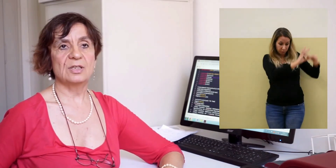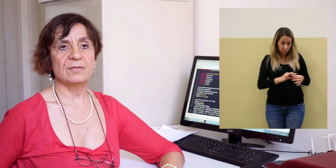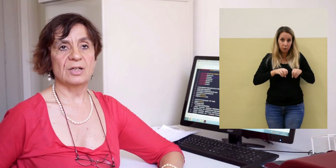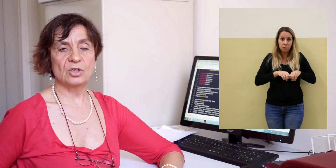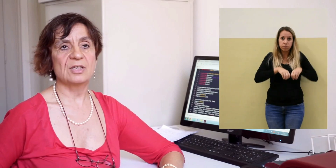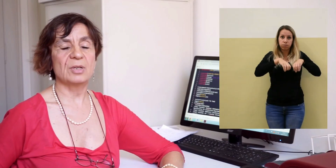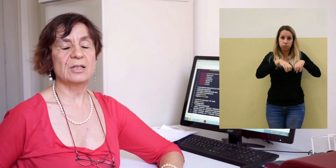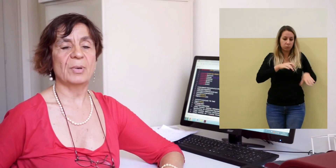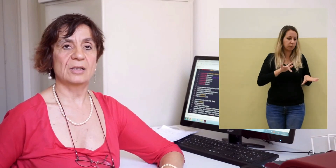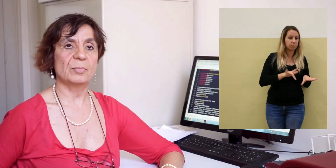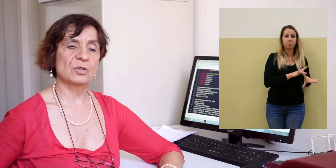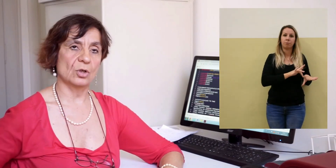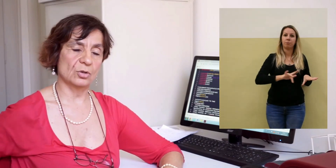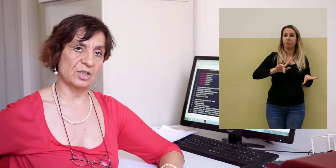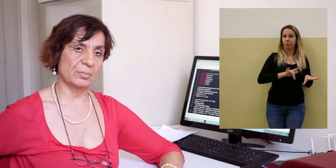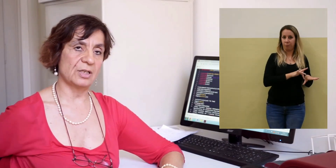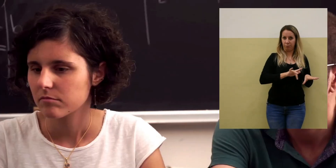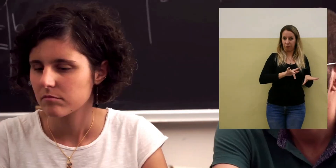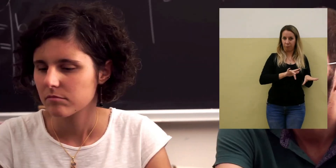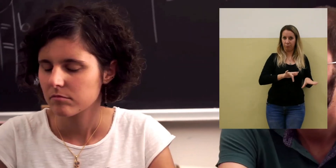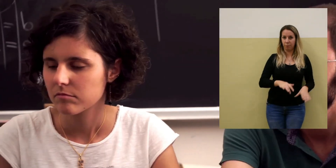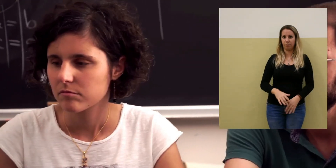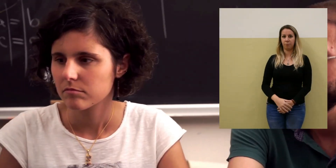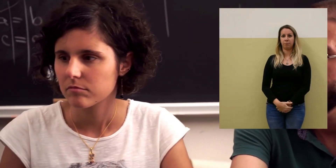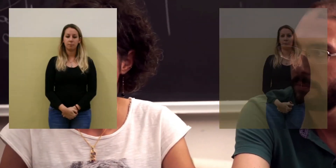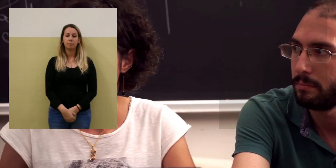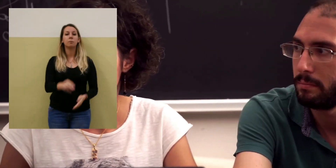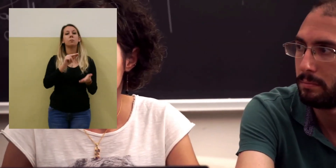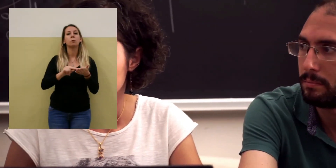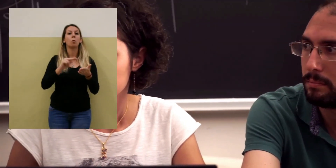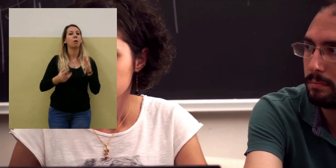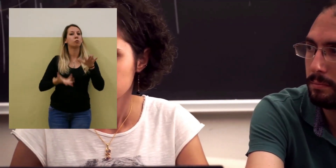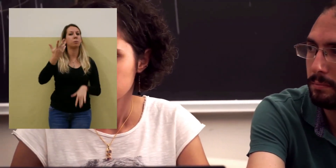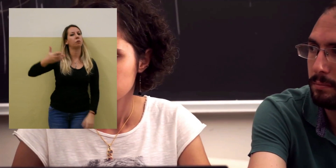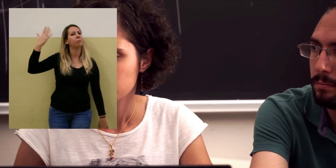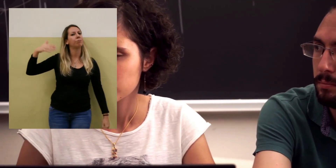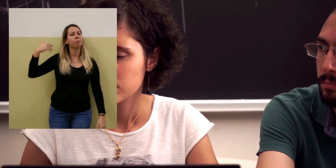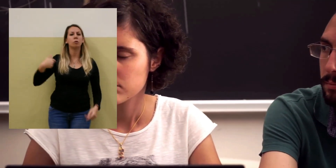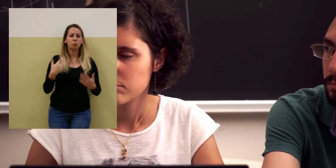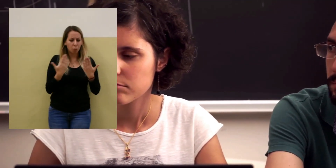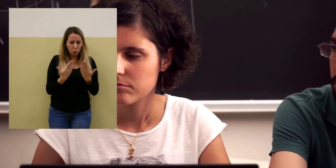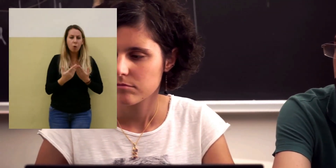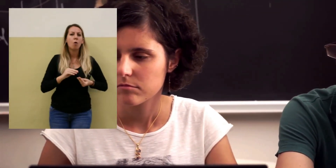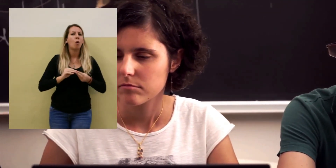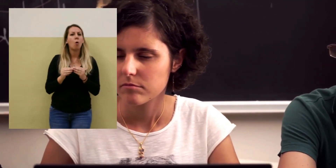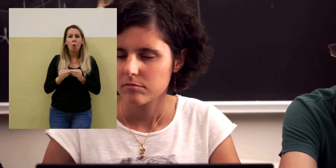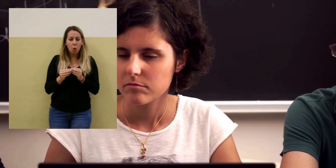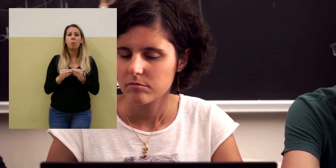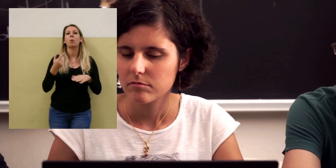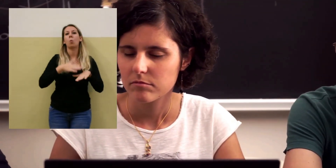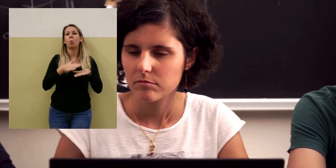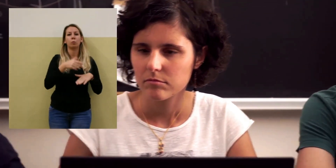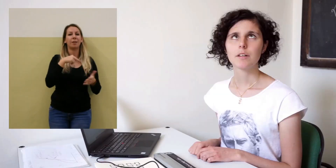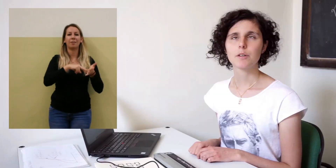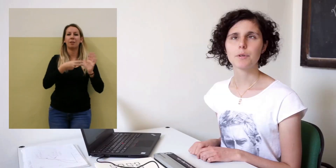accessibile da parte di persone con disabilità visiva Nelle scuole superiori per studiare utilizzavo